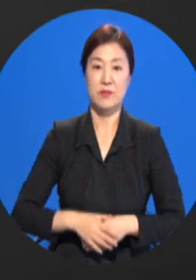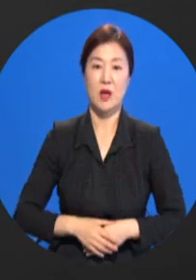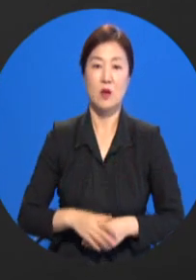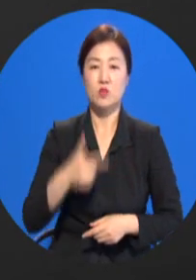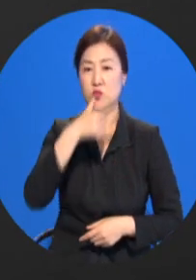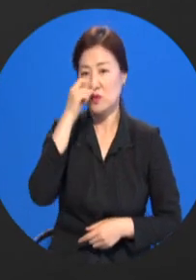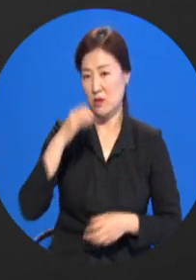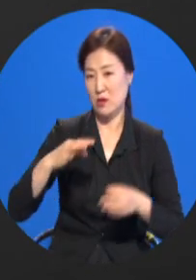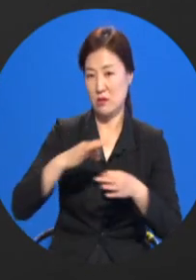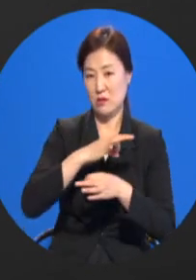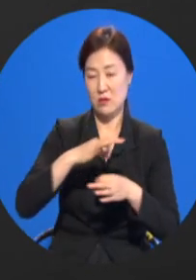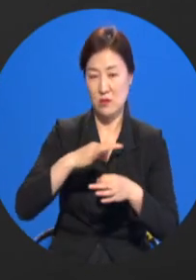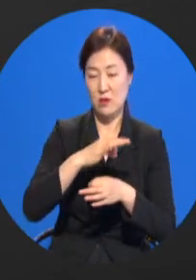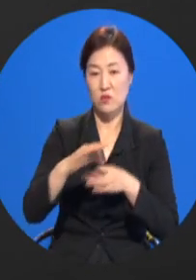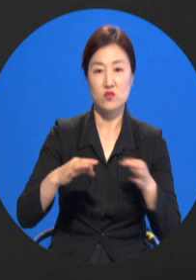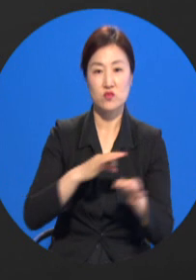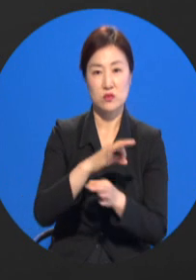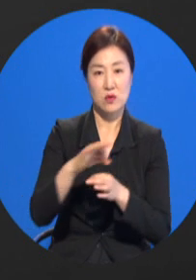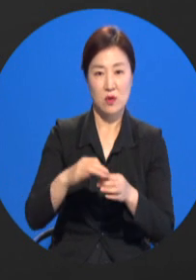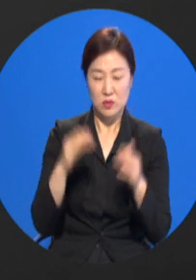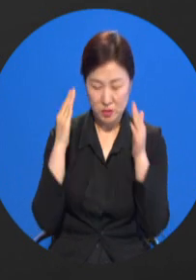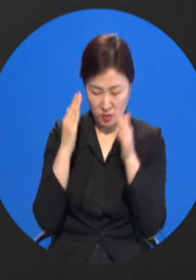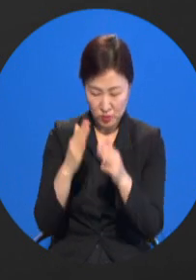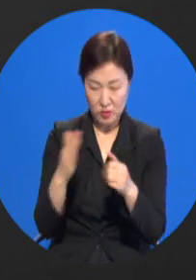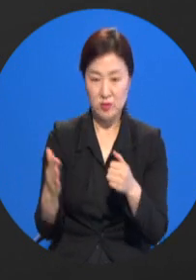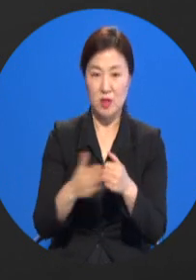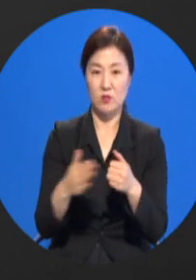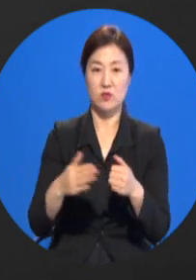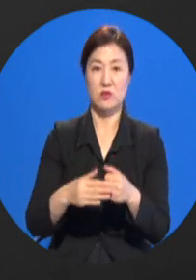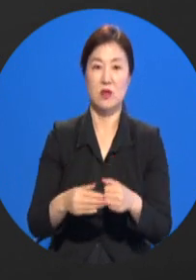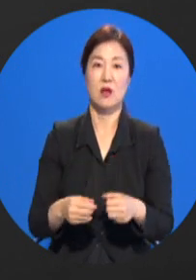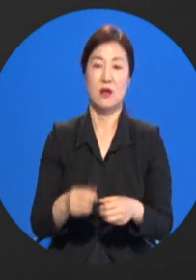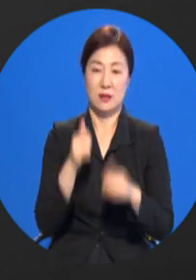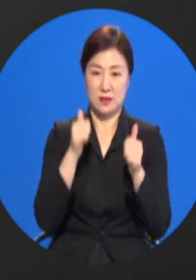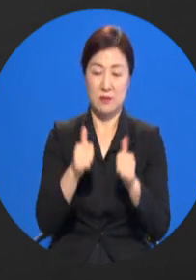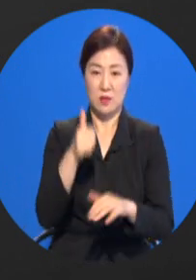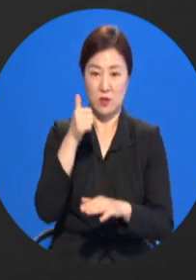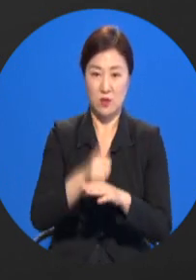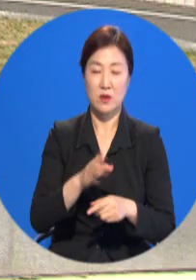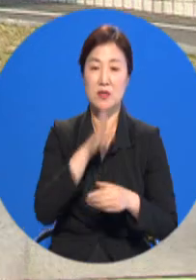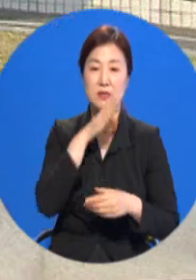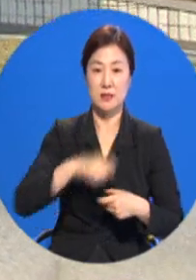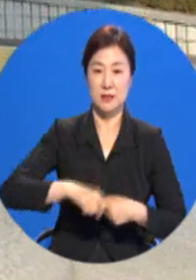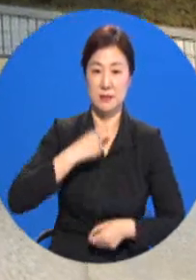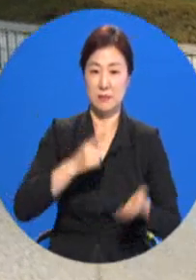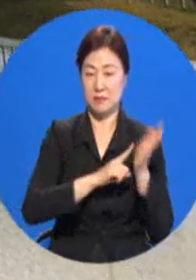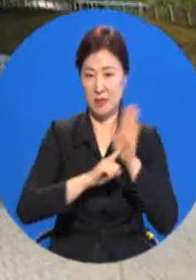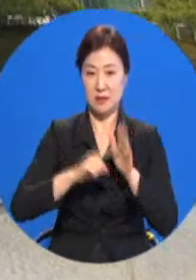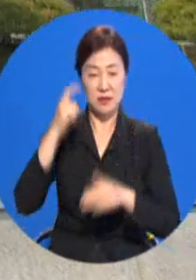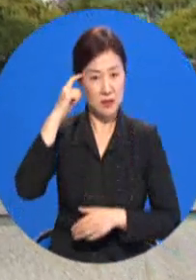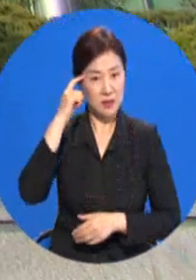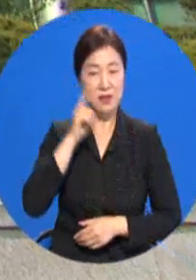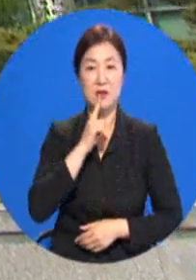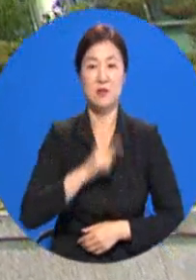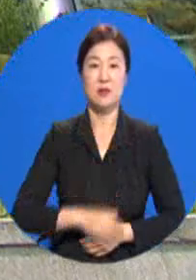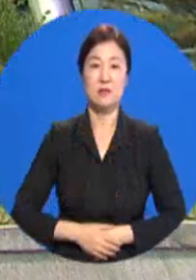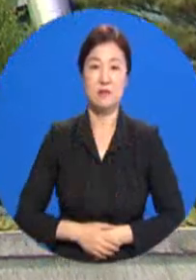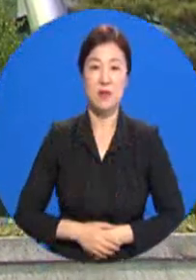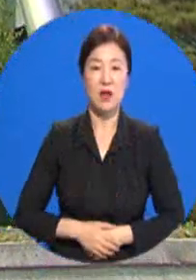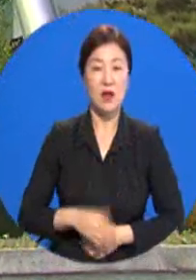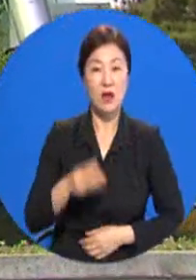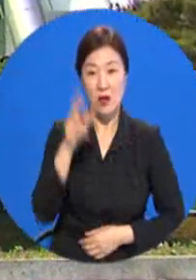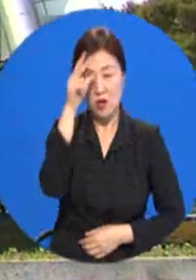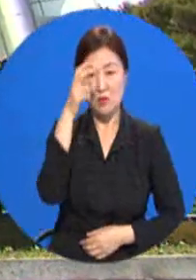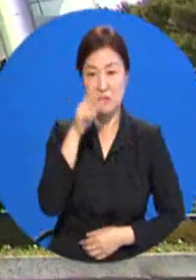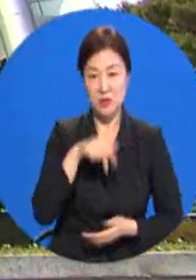충당하는 업무에만 몰두했다며 재판에서 진실이 밝혀질 것이라고 덧붙였습니다. 하지만 검찰은 여러 정황상 허